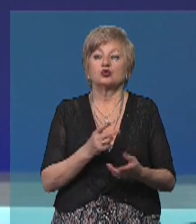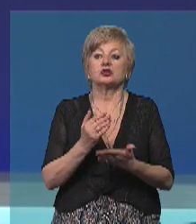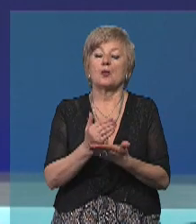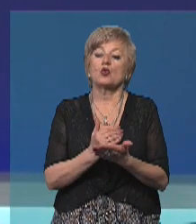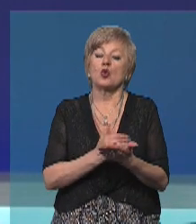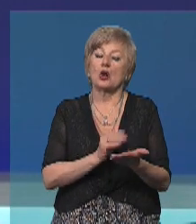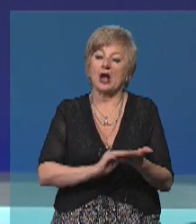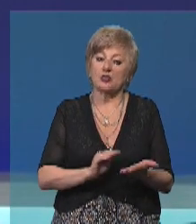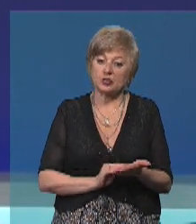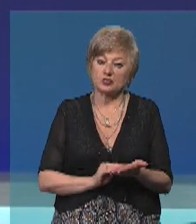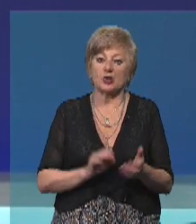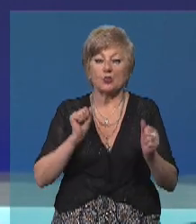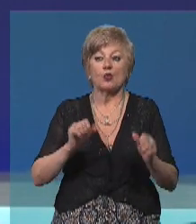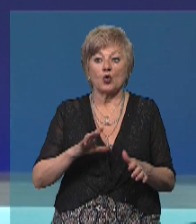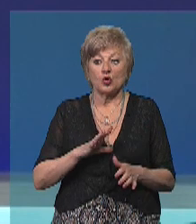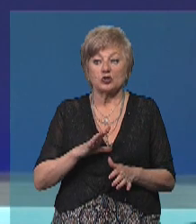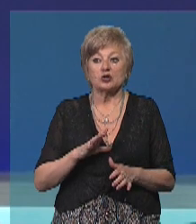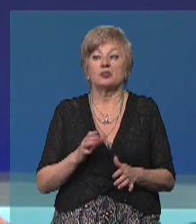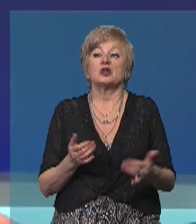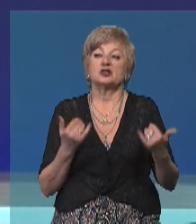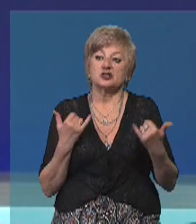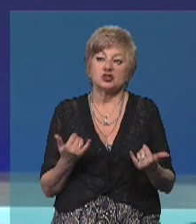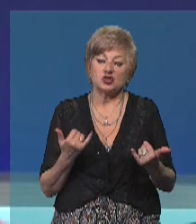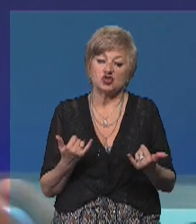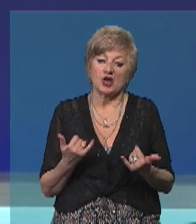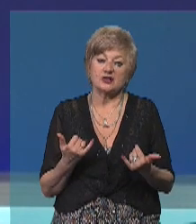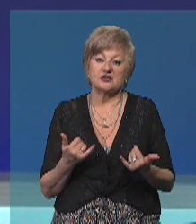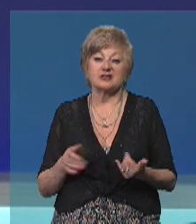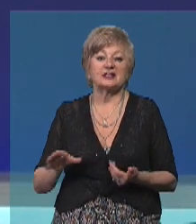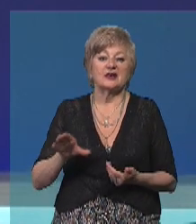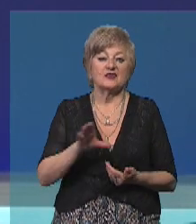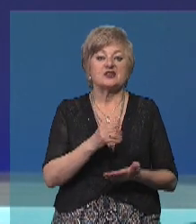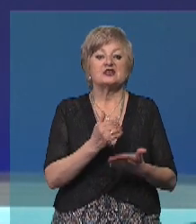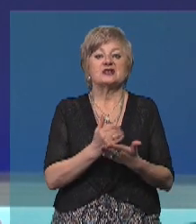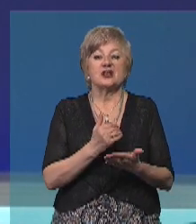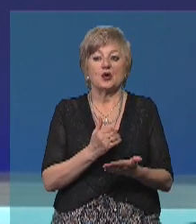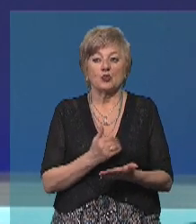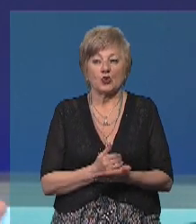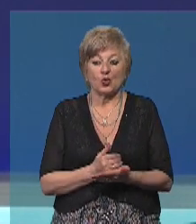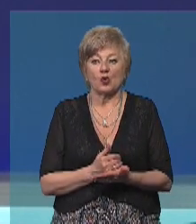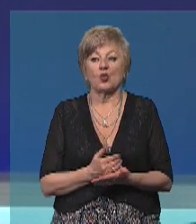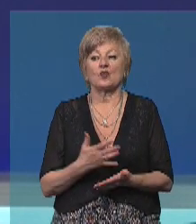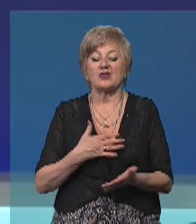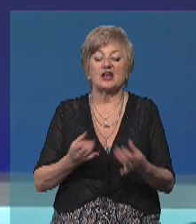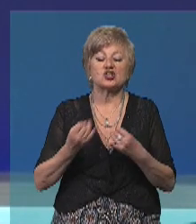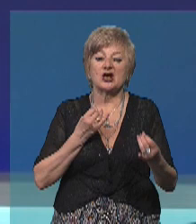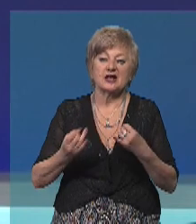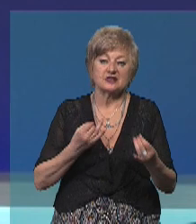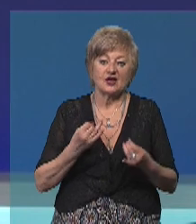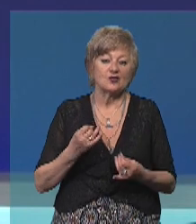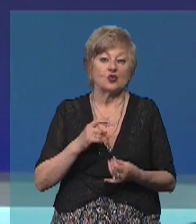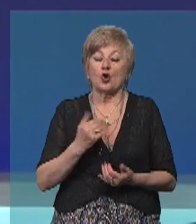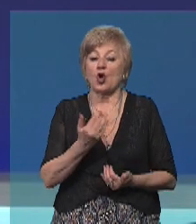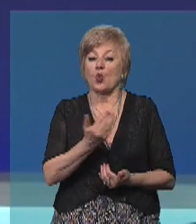програми. Тобто, можливо, станом на зараз ці програми, ці наші спічі, наші розмови, вони